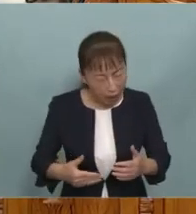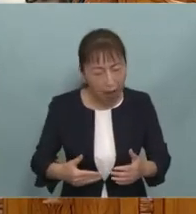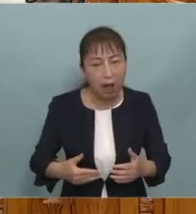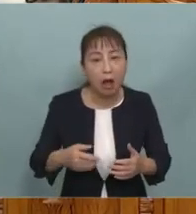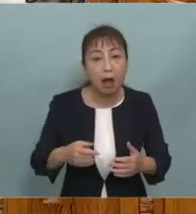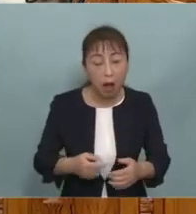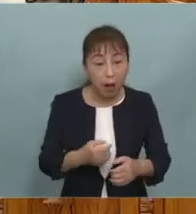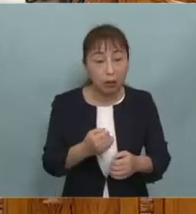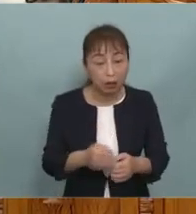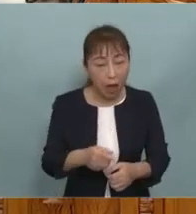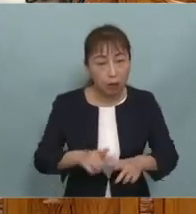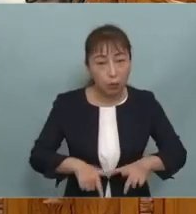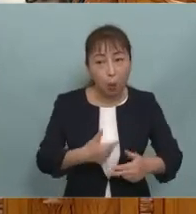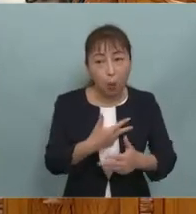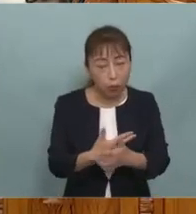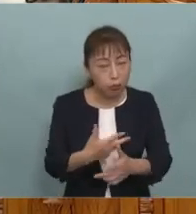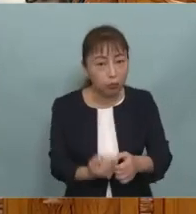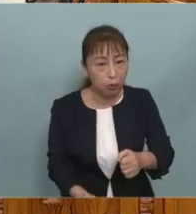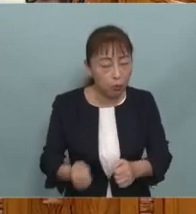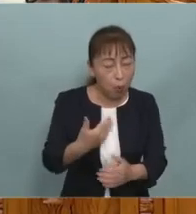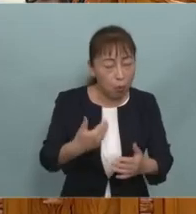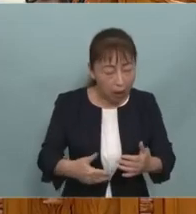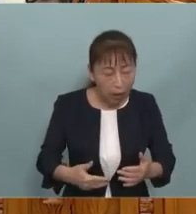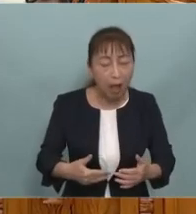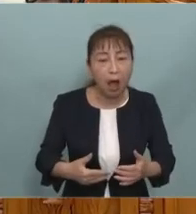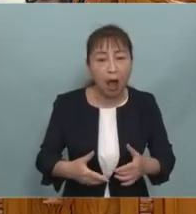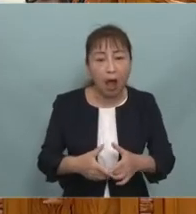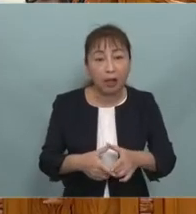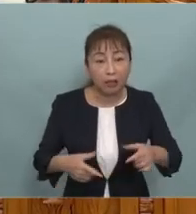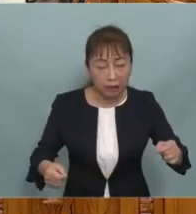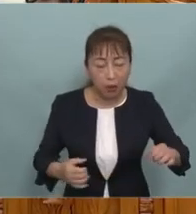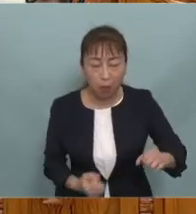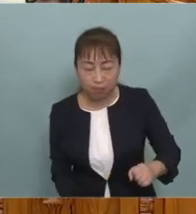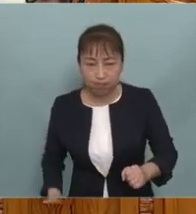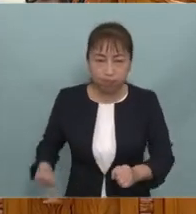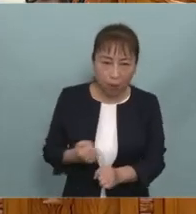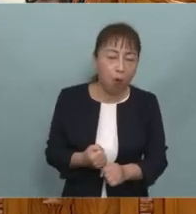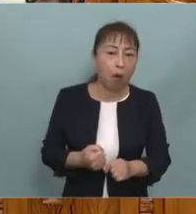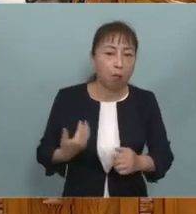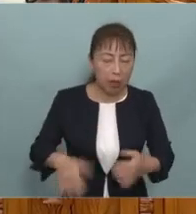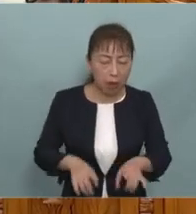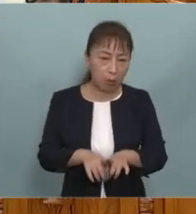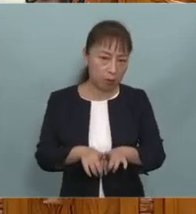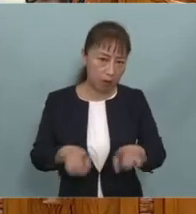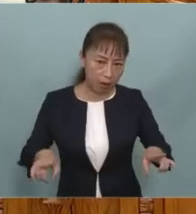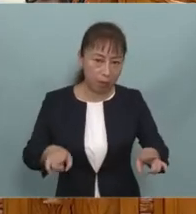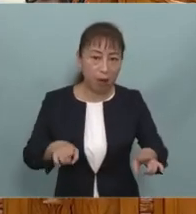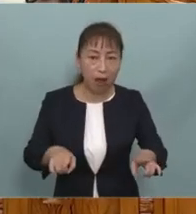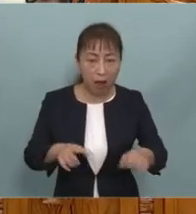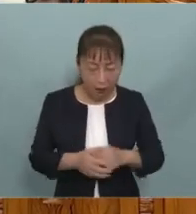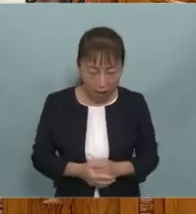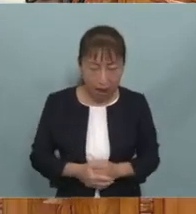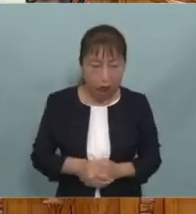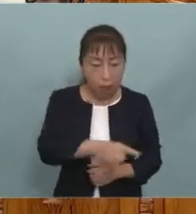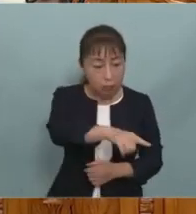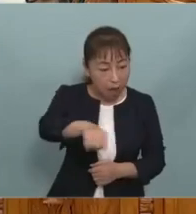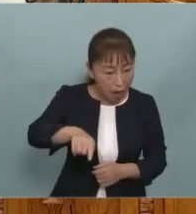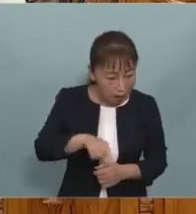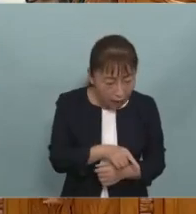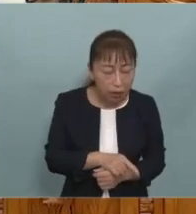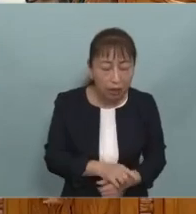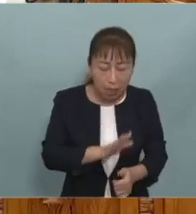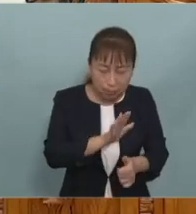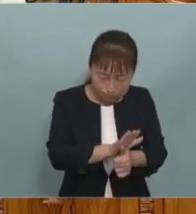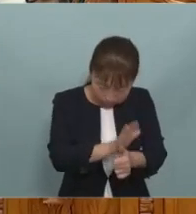ん避難者の生活や産業なりわいの再建に全力で取り組んでまいります